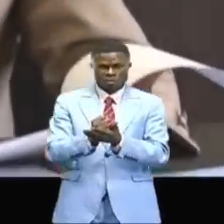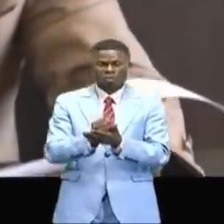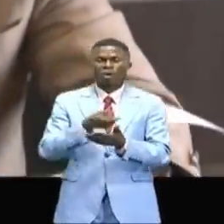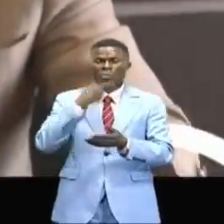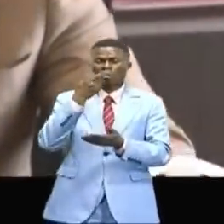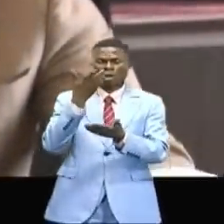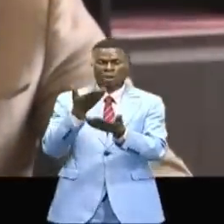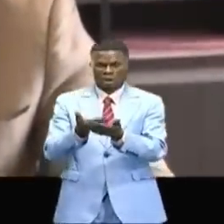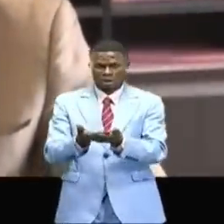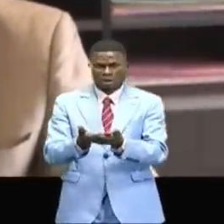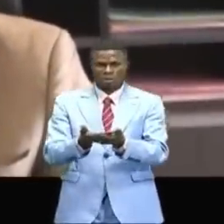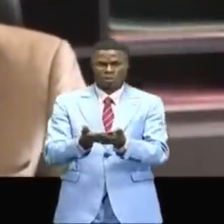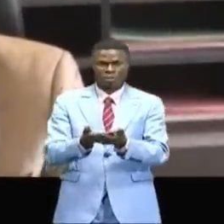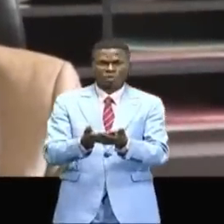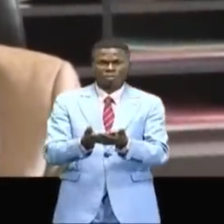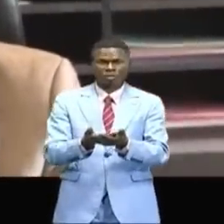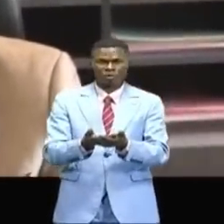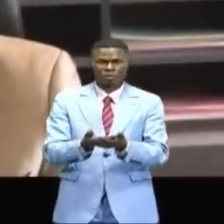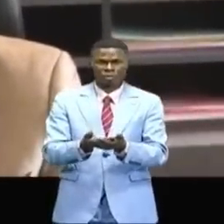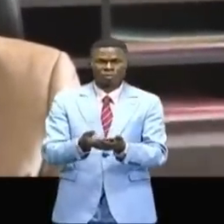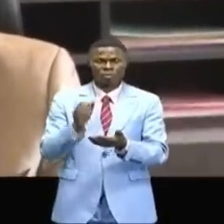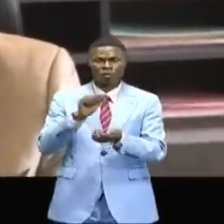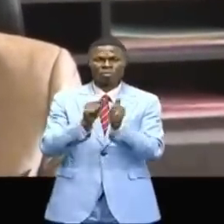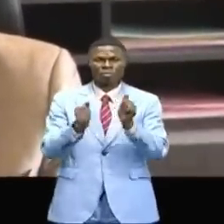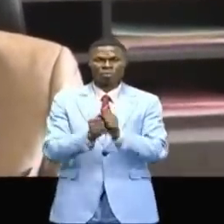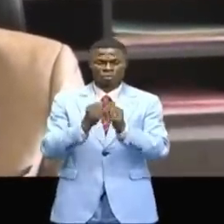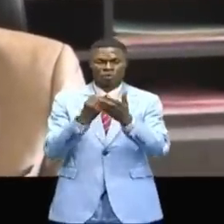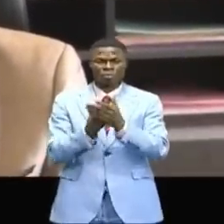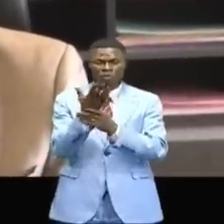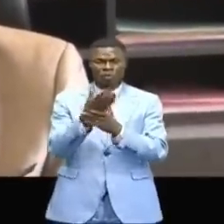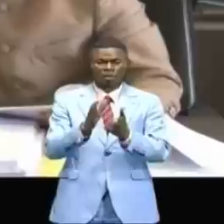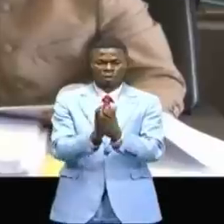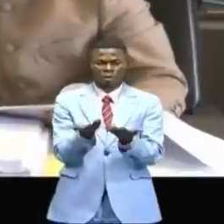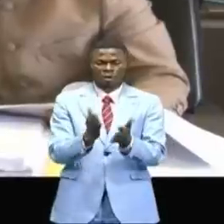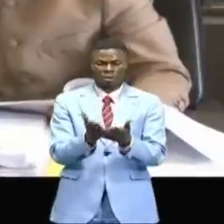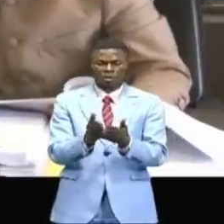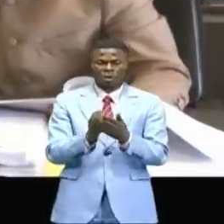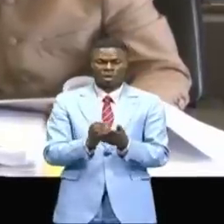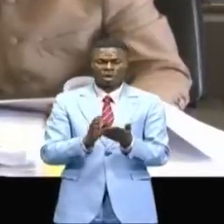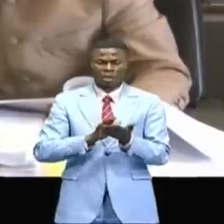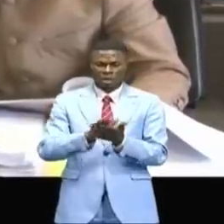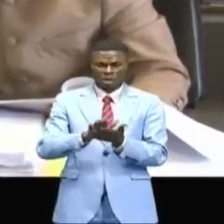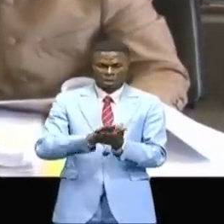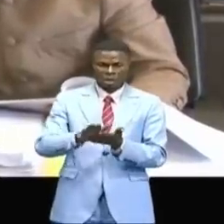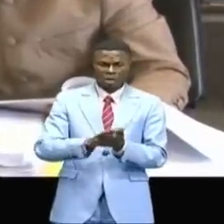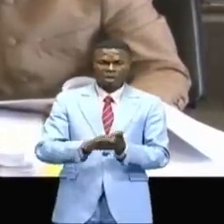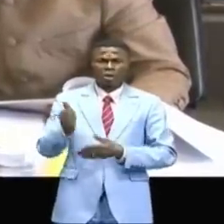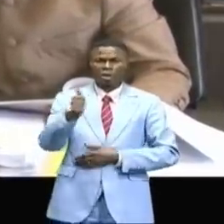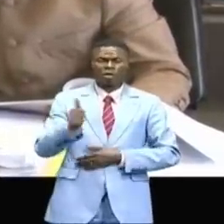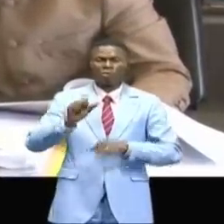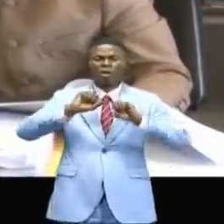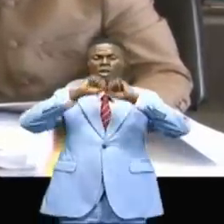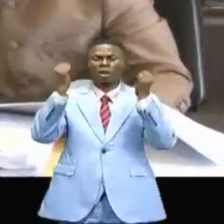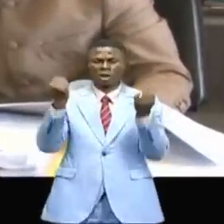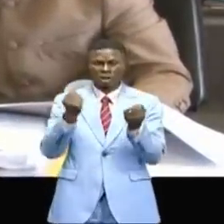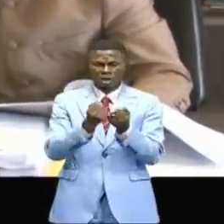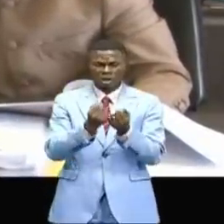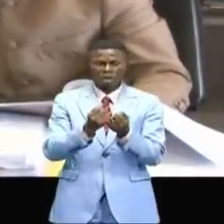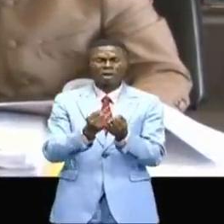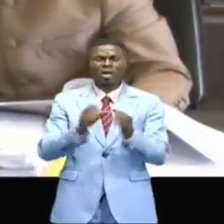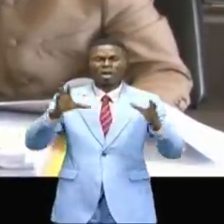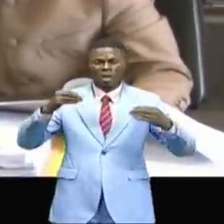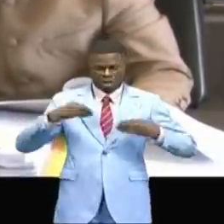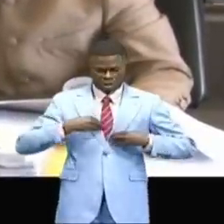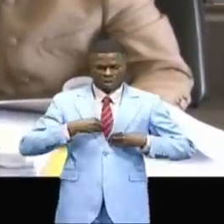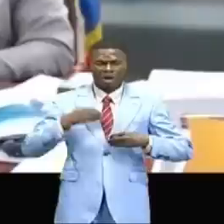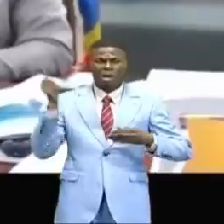lancés. Au sujet de la production des passeports biométriques, des 21 entreprises qui ont manifesté leur intérêt à produire